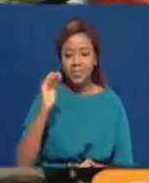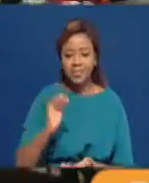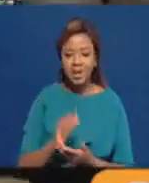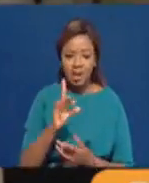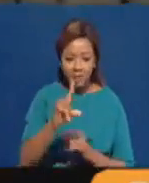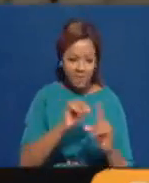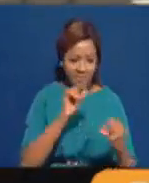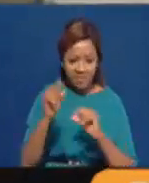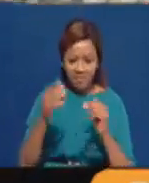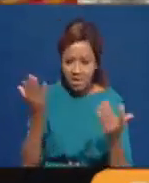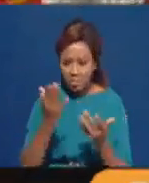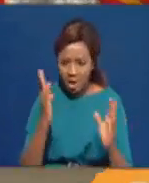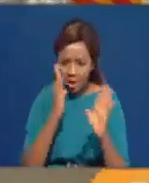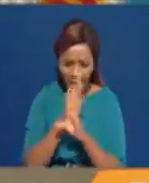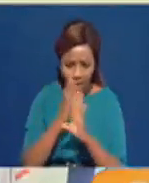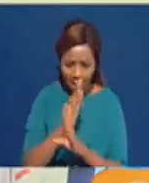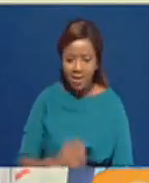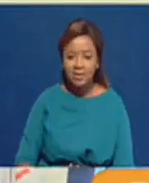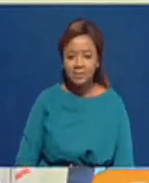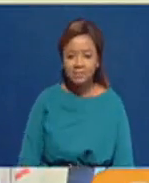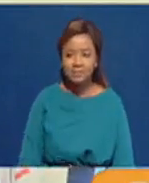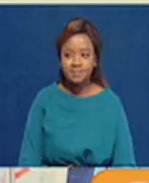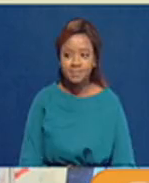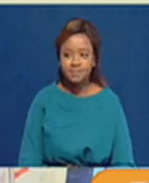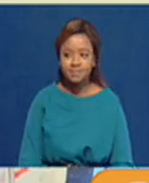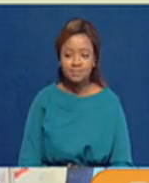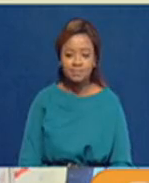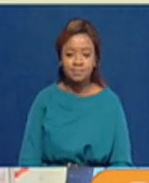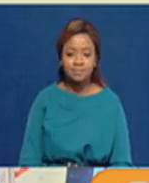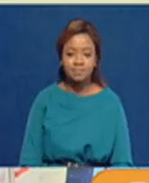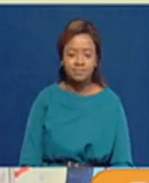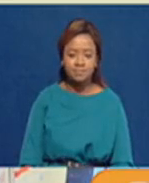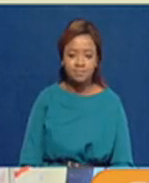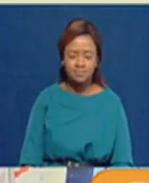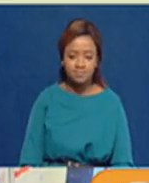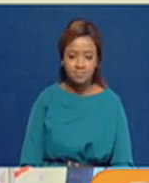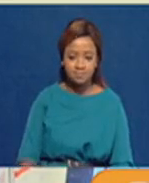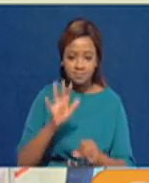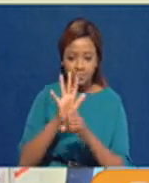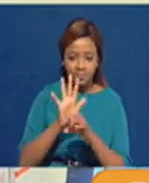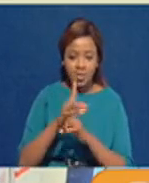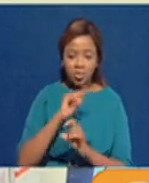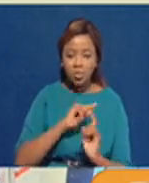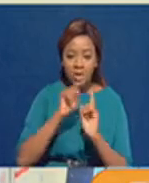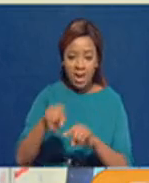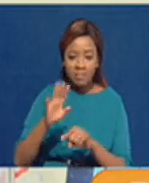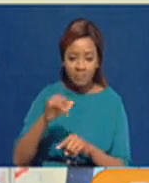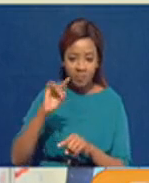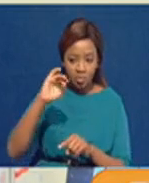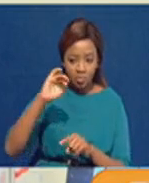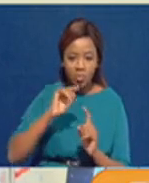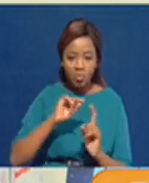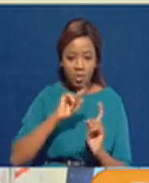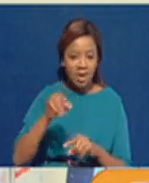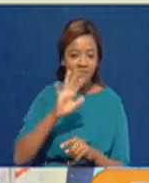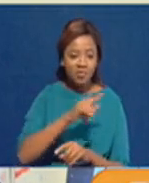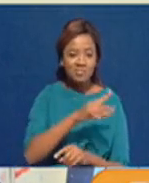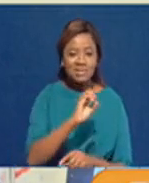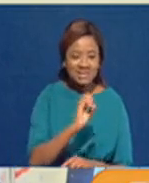identify hideouts of the notorious gangs. Sana sana wale ambao wanakuja kuiba kwa jiji wamekuwa natoka kutoka kwa mitaa ya